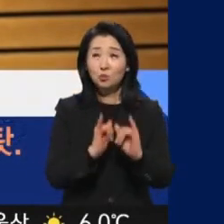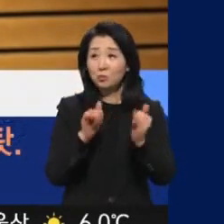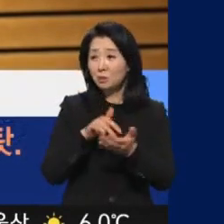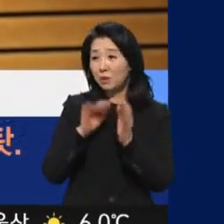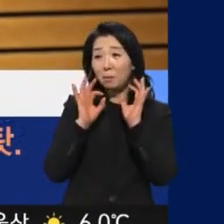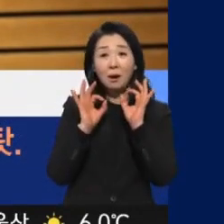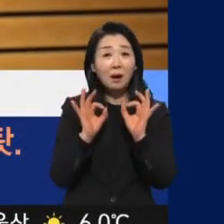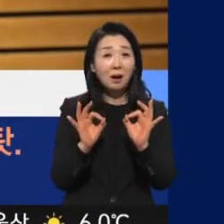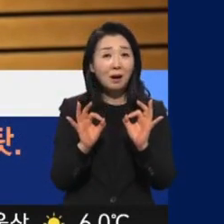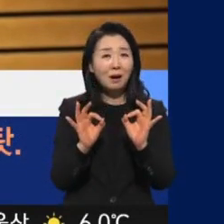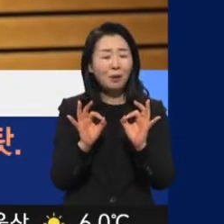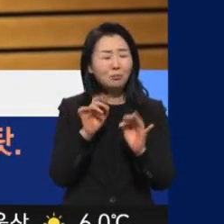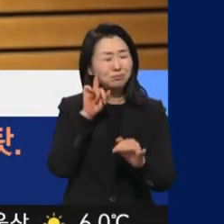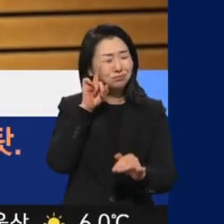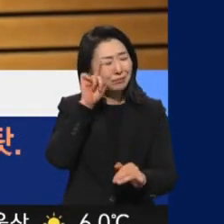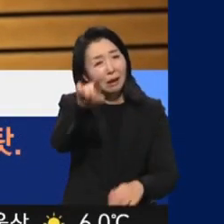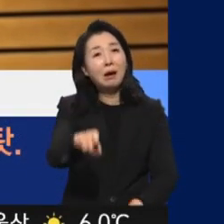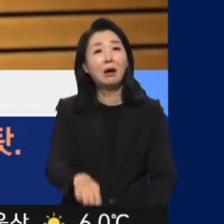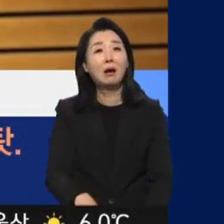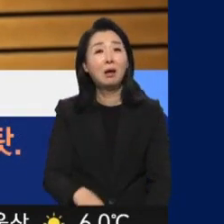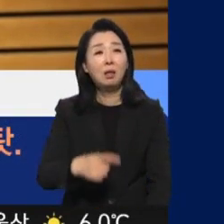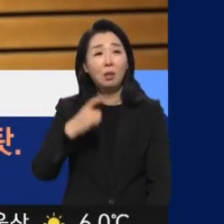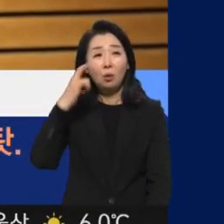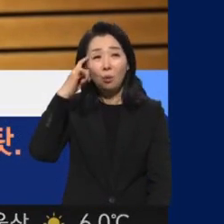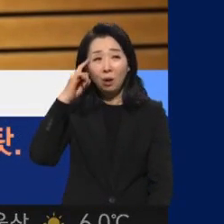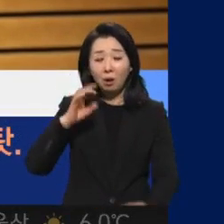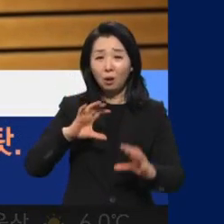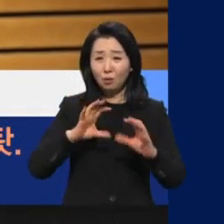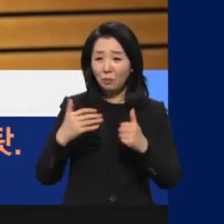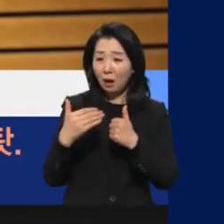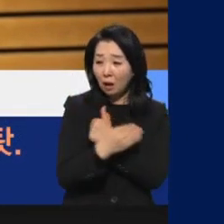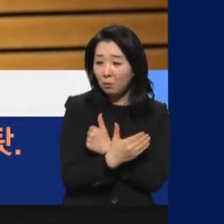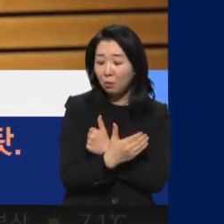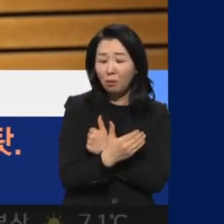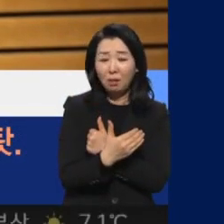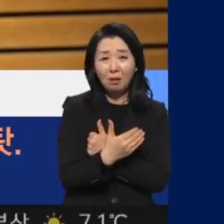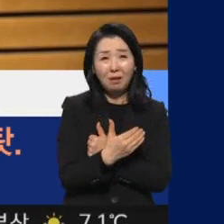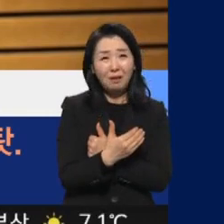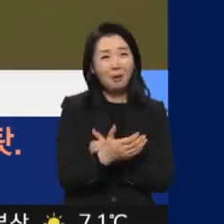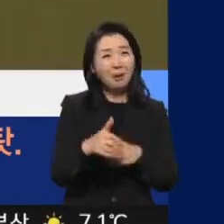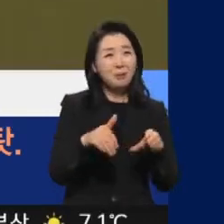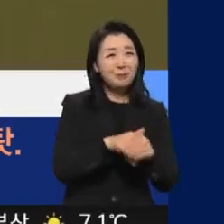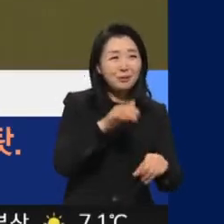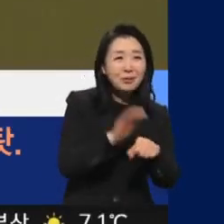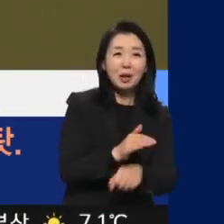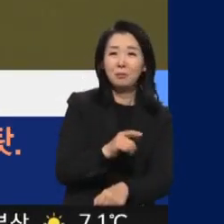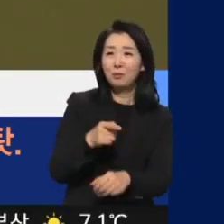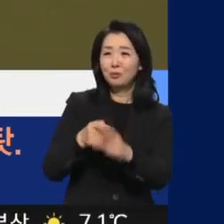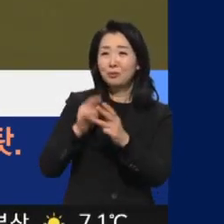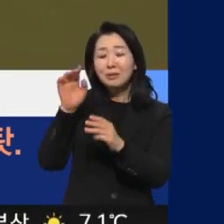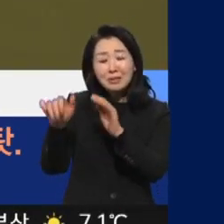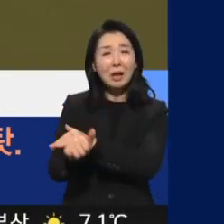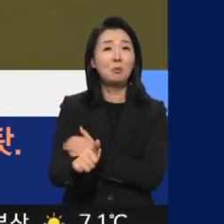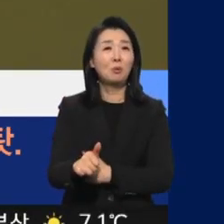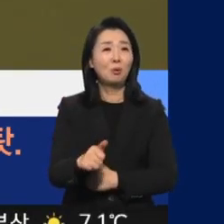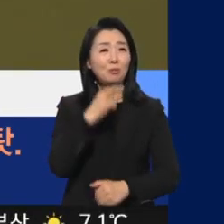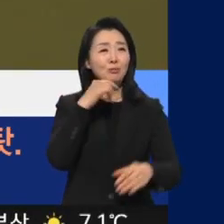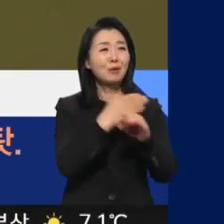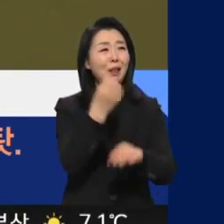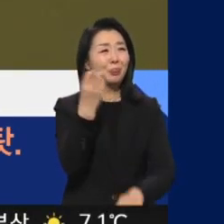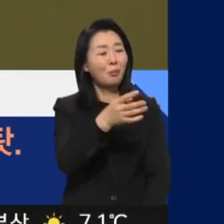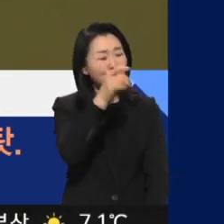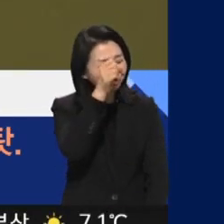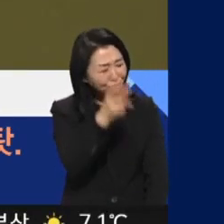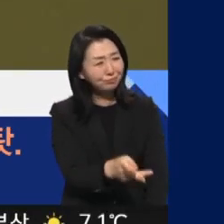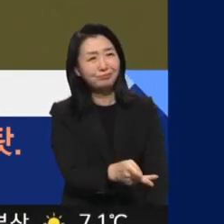보기에는 좀 짜증나요. 그렇죠. 국방 안보 이슈마저 현 정권 네. 탓, 전 정권 탓. 북한이 또 이런다.